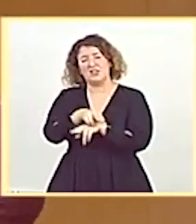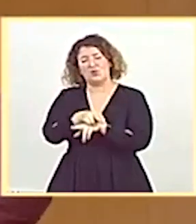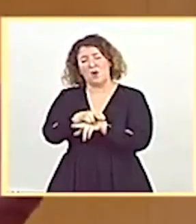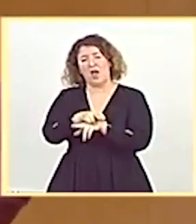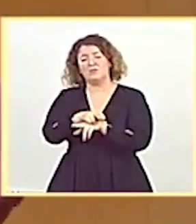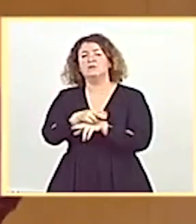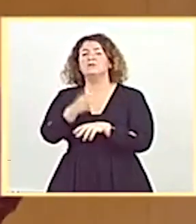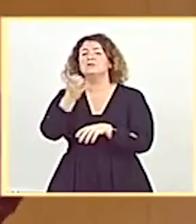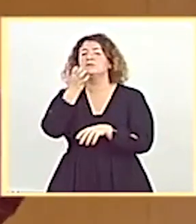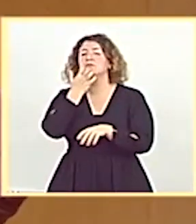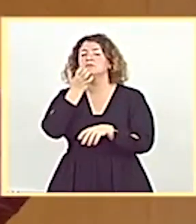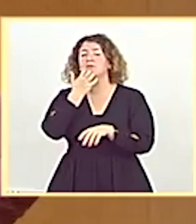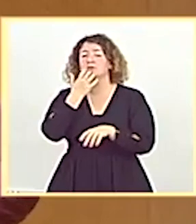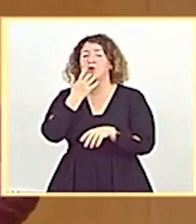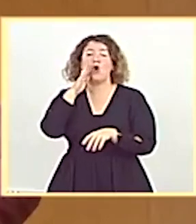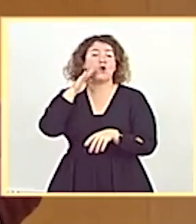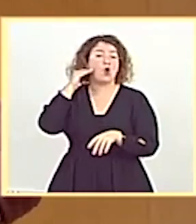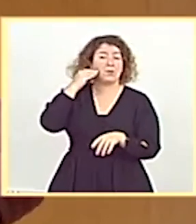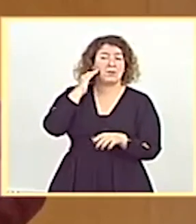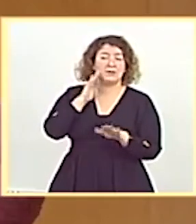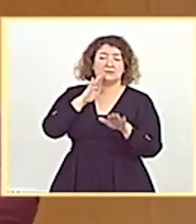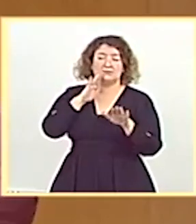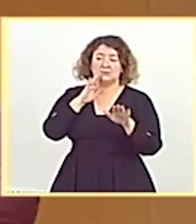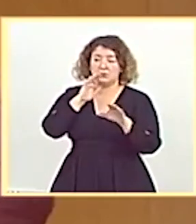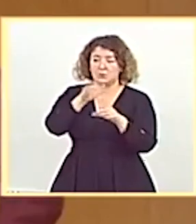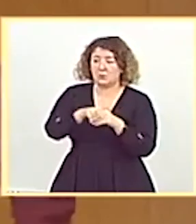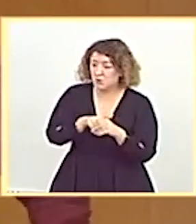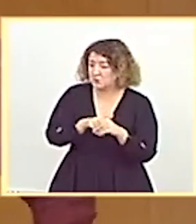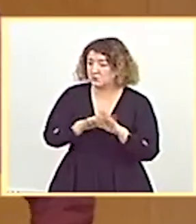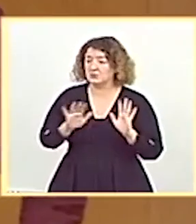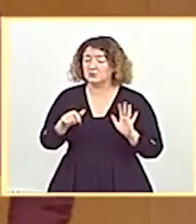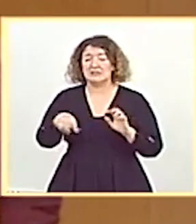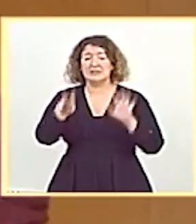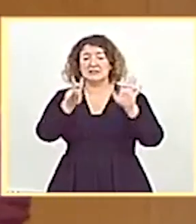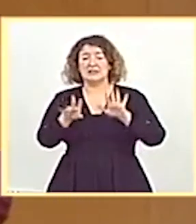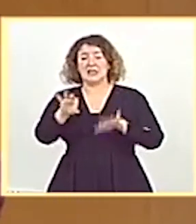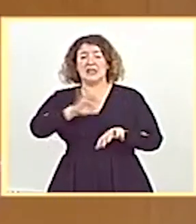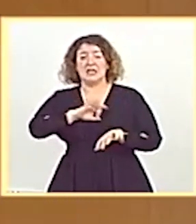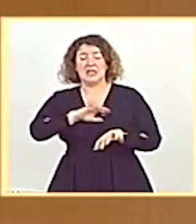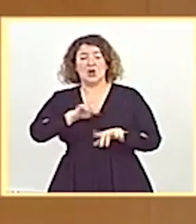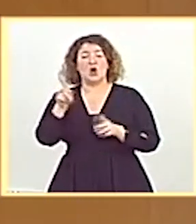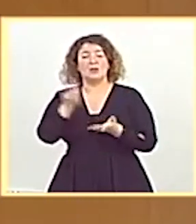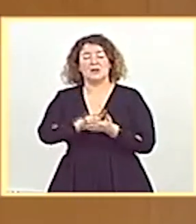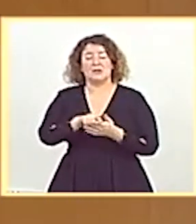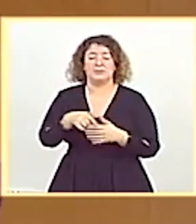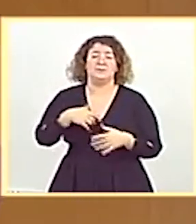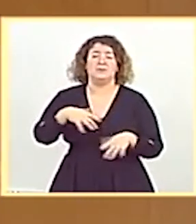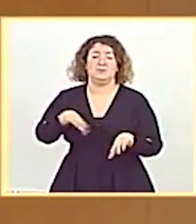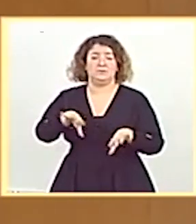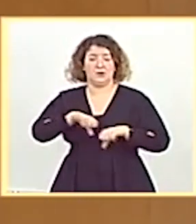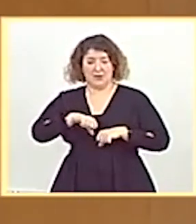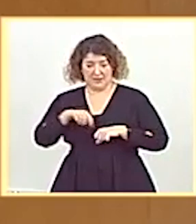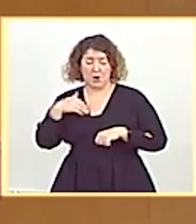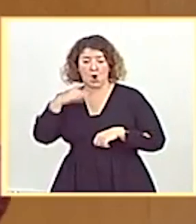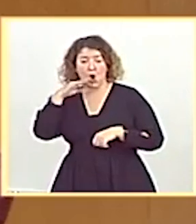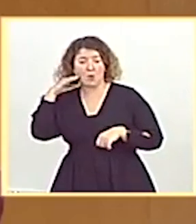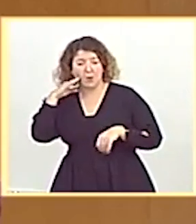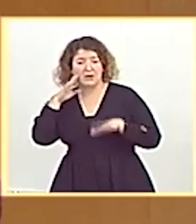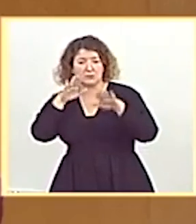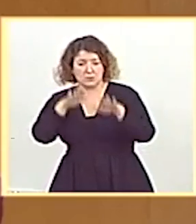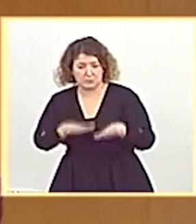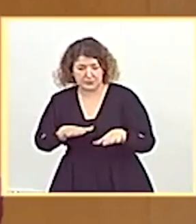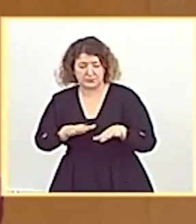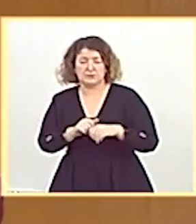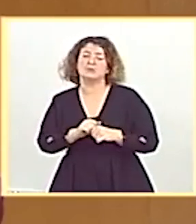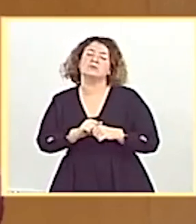el debat dels pressupostos generals de l'Estat que se rebaixara l'IVA de les begudes ensucrades com l'orxata o els